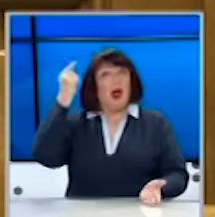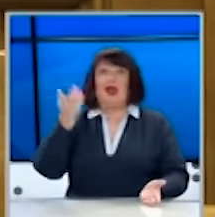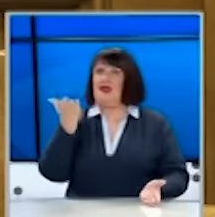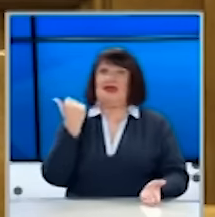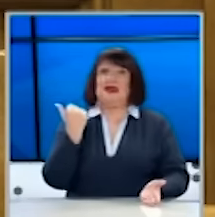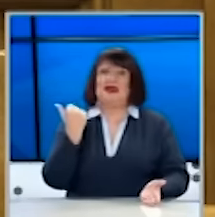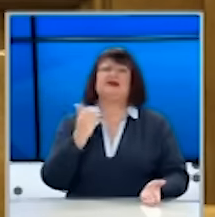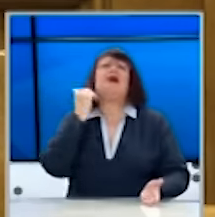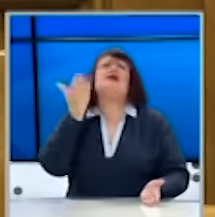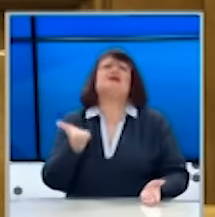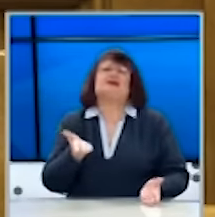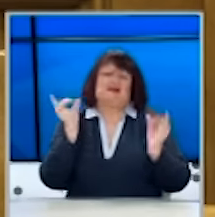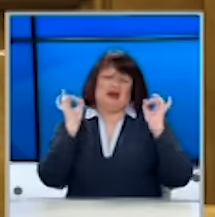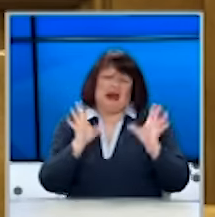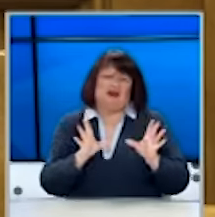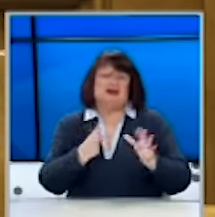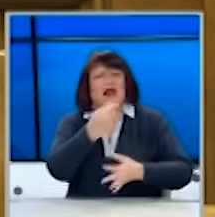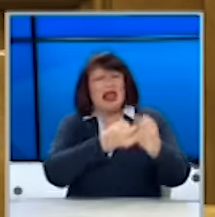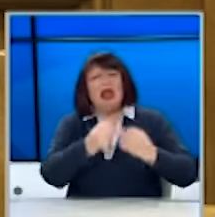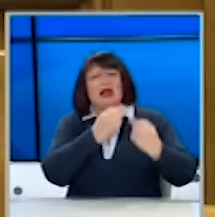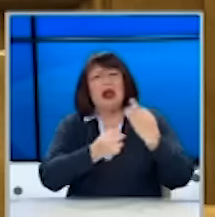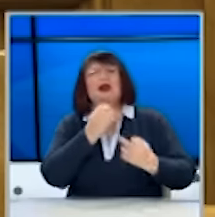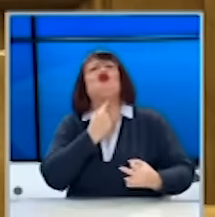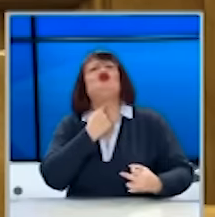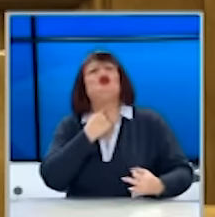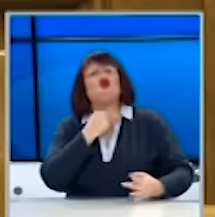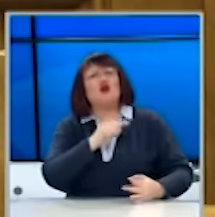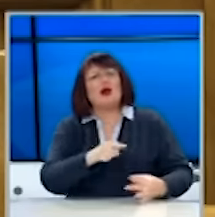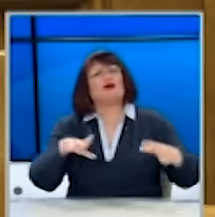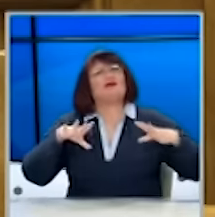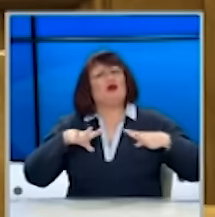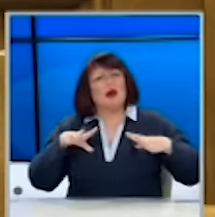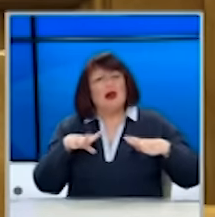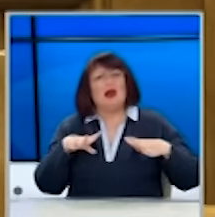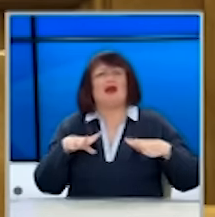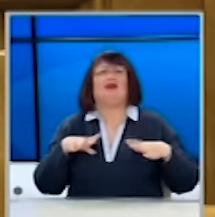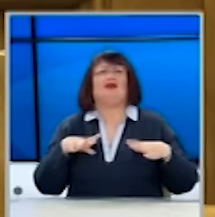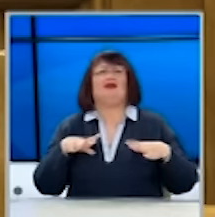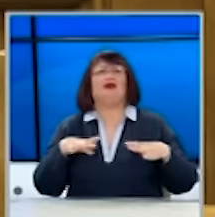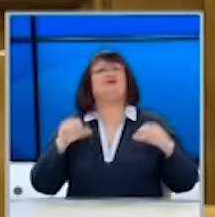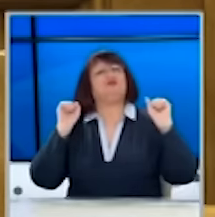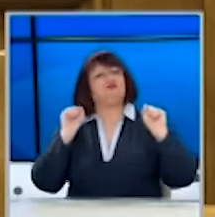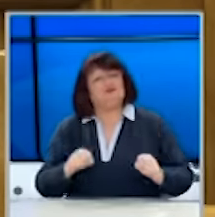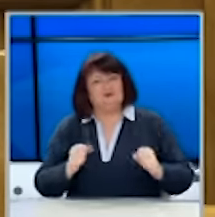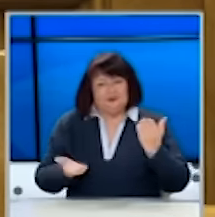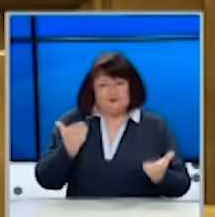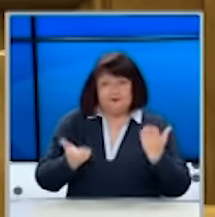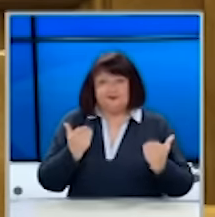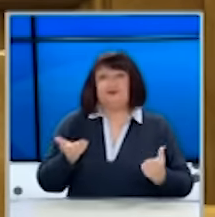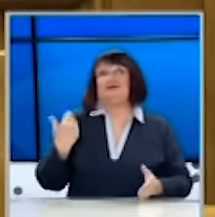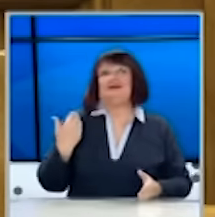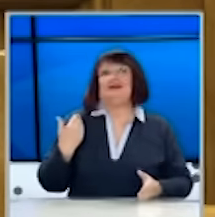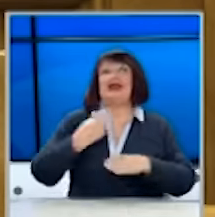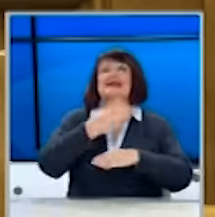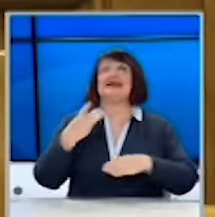Δεν πείθετε κανέναν πια. Στην αρχή σας άρεσε, σας βόλευε να συγκρίνεστε με την προηγούμενη κυβέρνηση